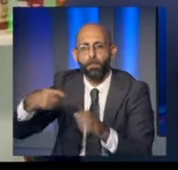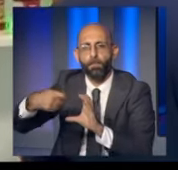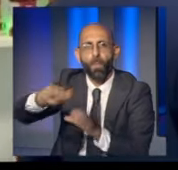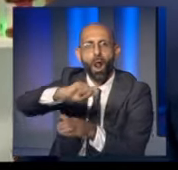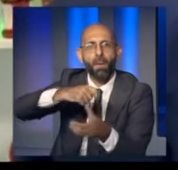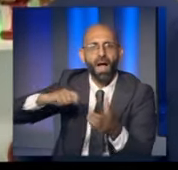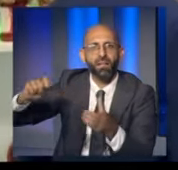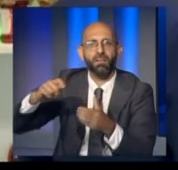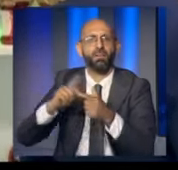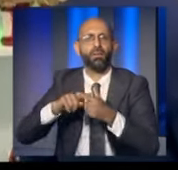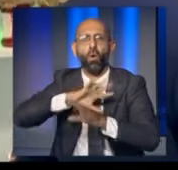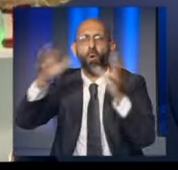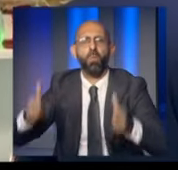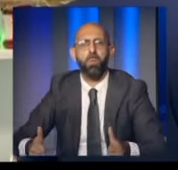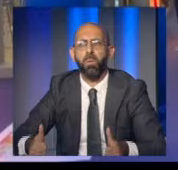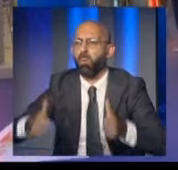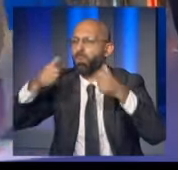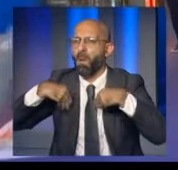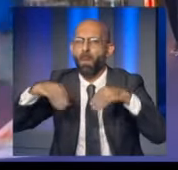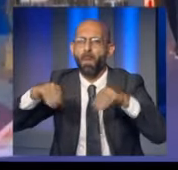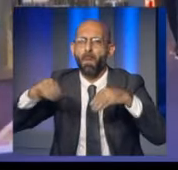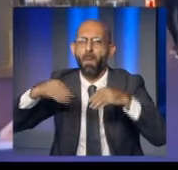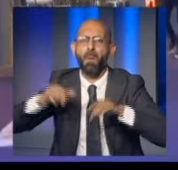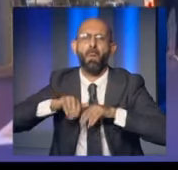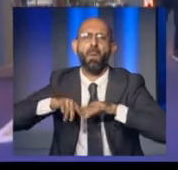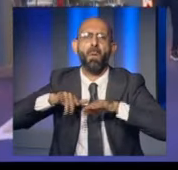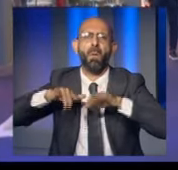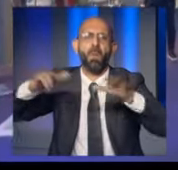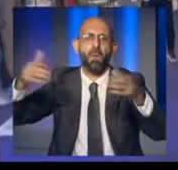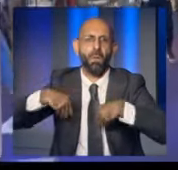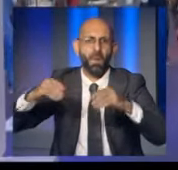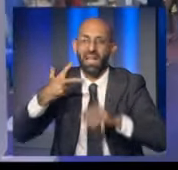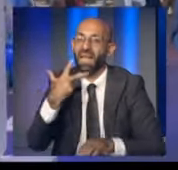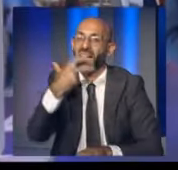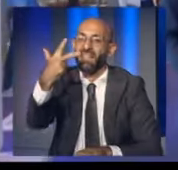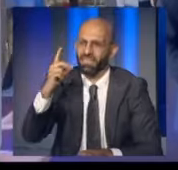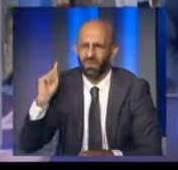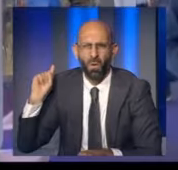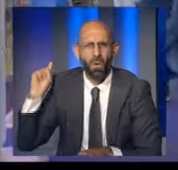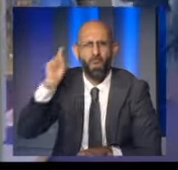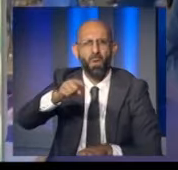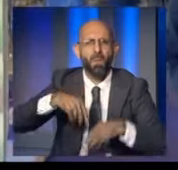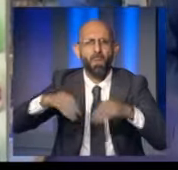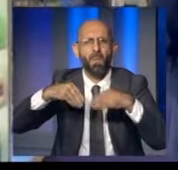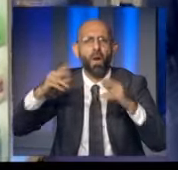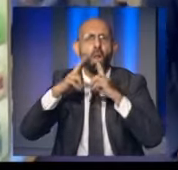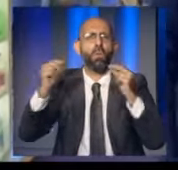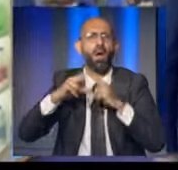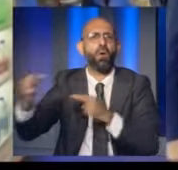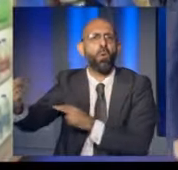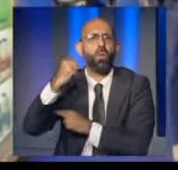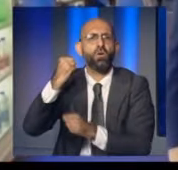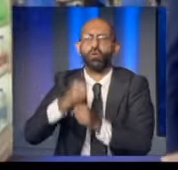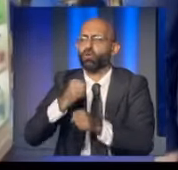الزيت، الزيتون اللبناني، البيرة، العرق والمعلبات. وتأتي هذه المشاركة بعد نجاح الأجنحة